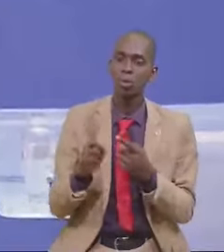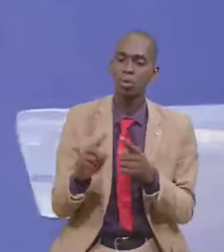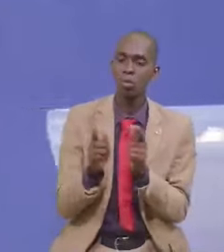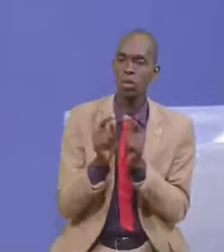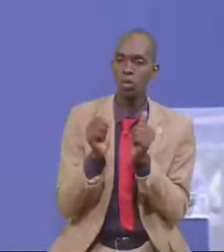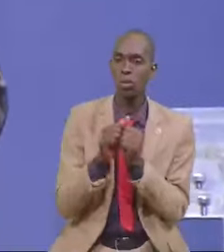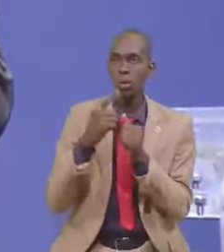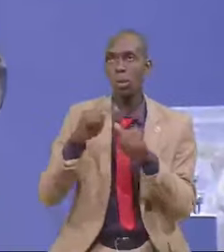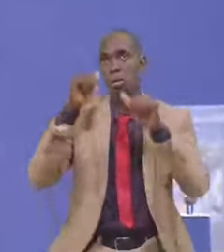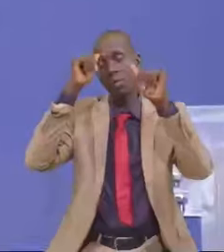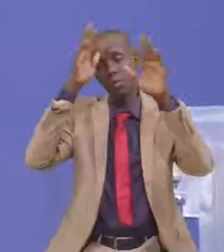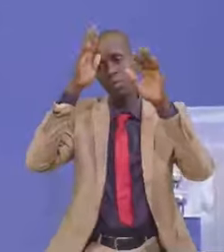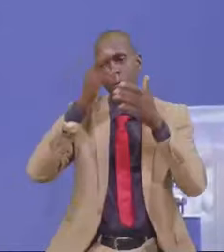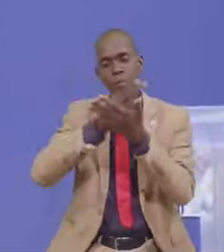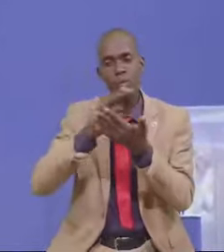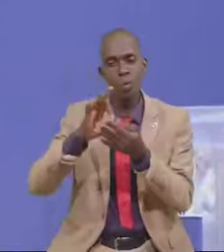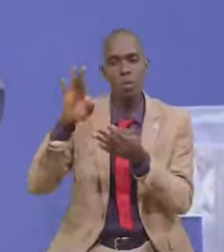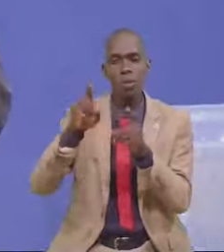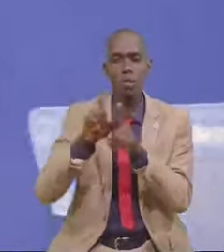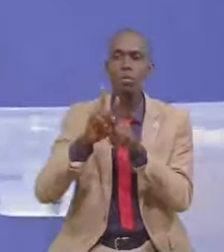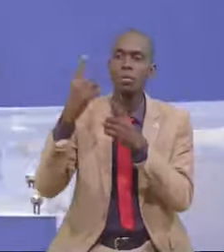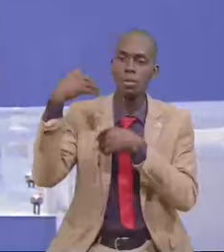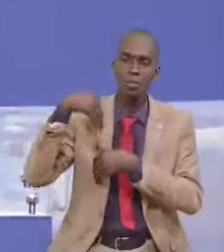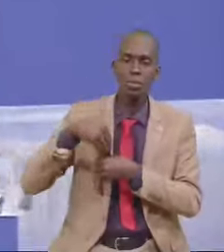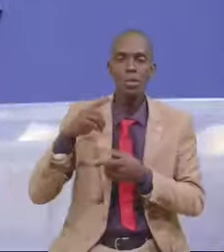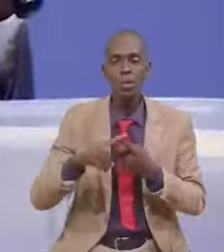le Saint-Esprit vient en toi.